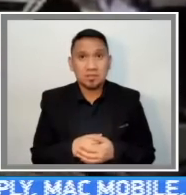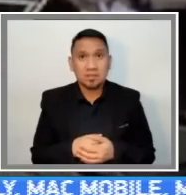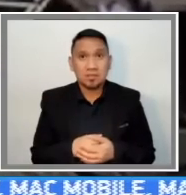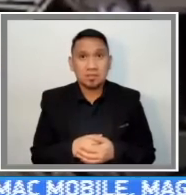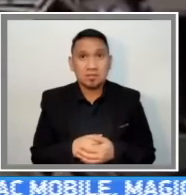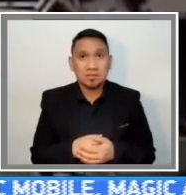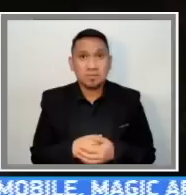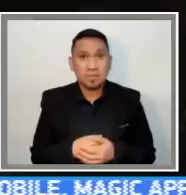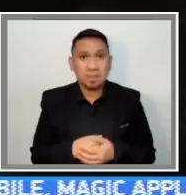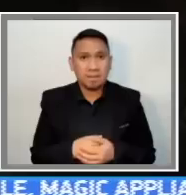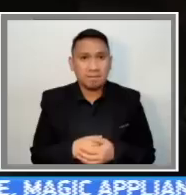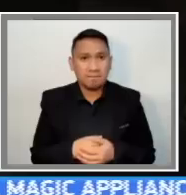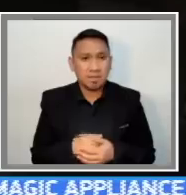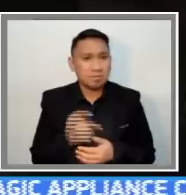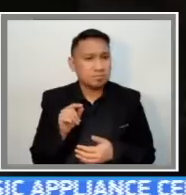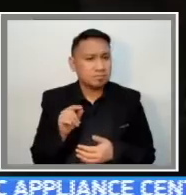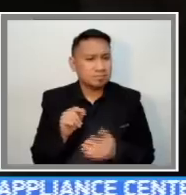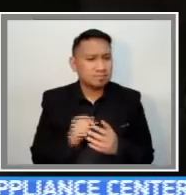zero fire na po dito,